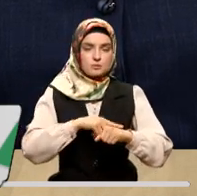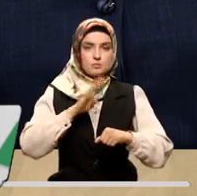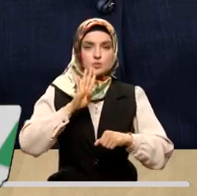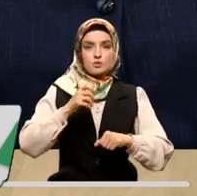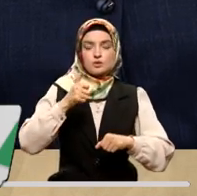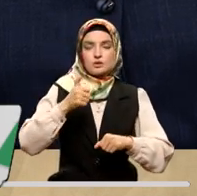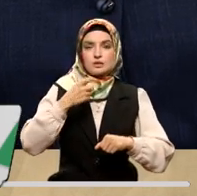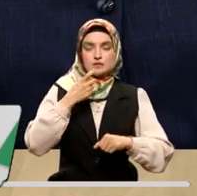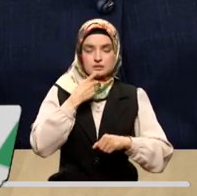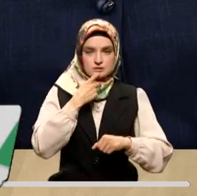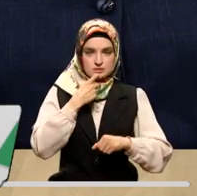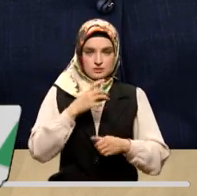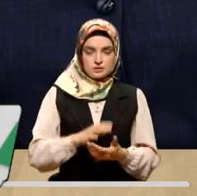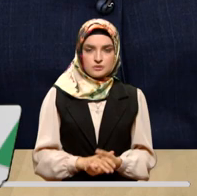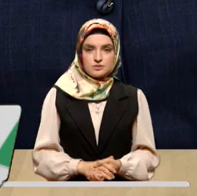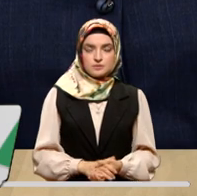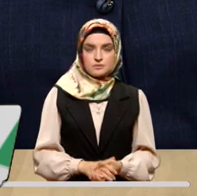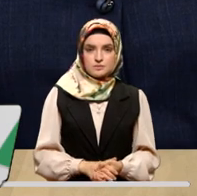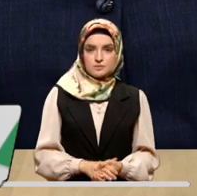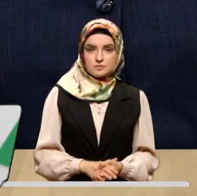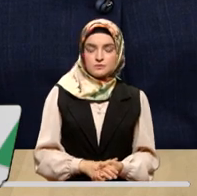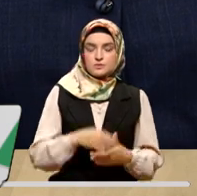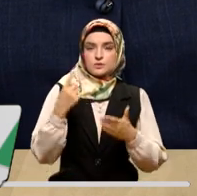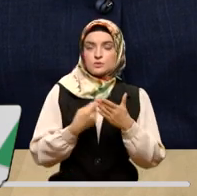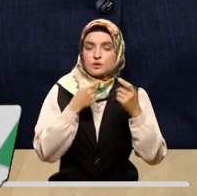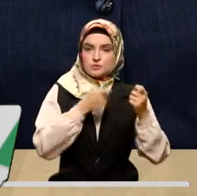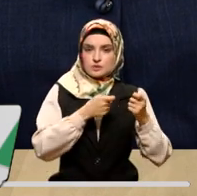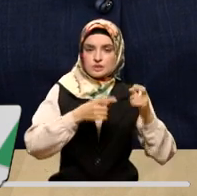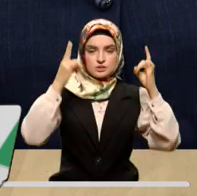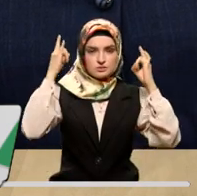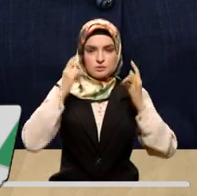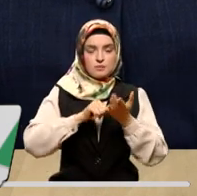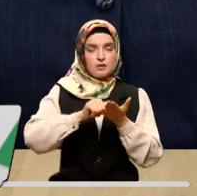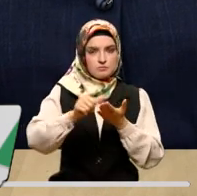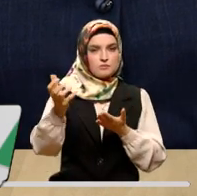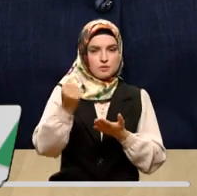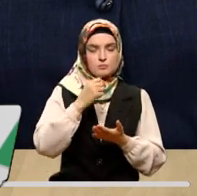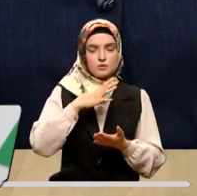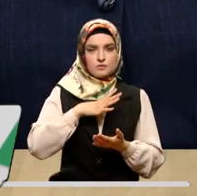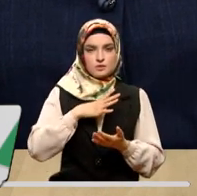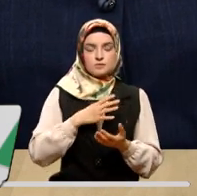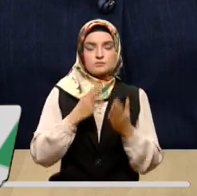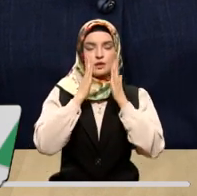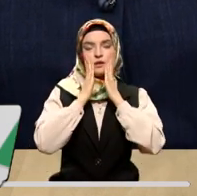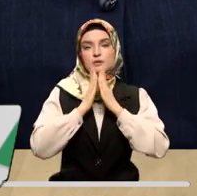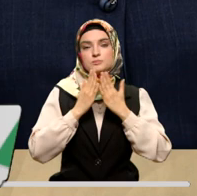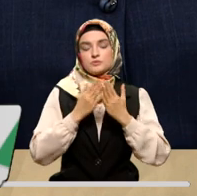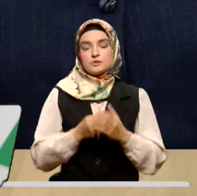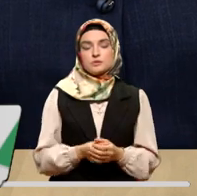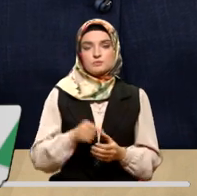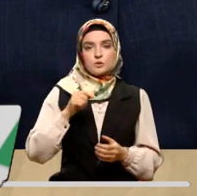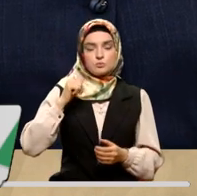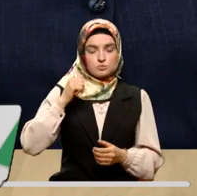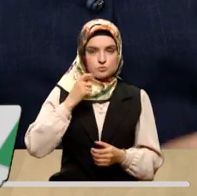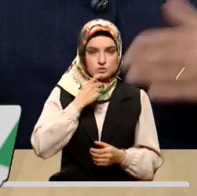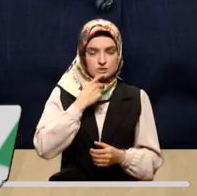teyit için soruyorum hocam. Yaz döneminde 4-6 yaşı Kur'an kurslarında, camilerde hepsinde alacaksınız. Alacağız. Peki. Elhamdülillah. Bu yıl ilk kez bu başlayacak